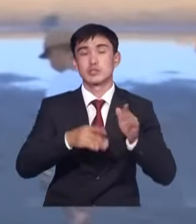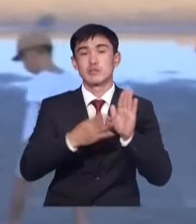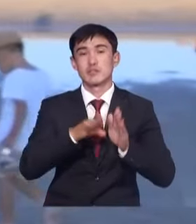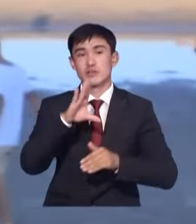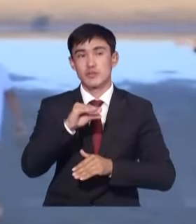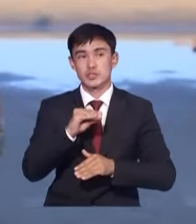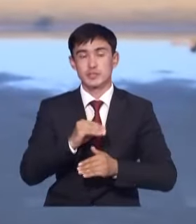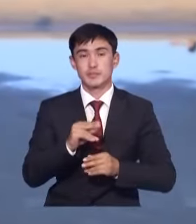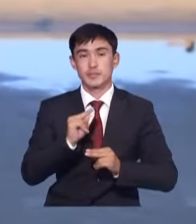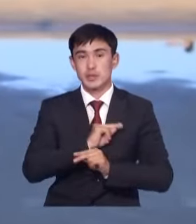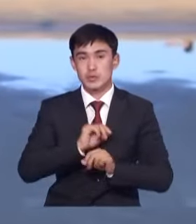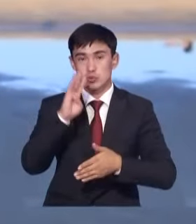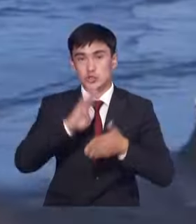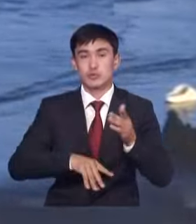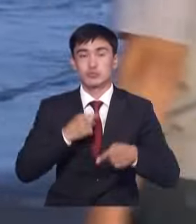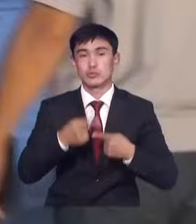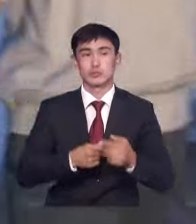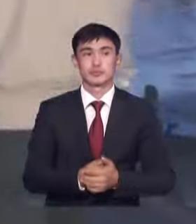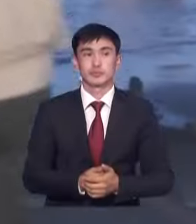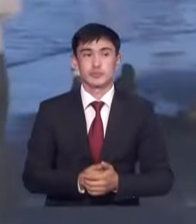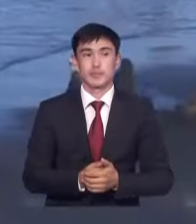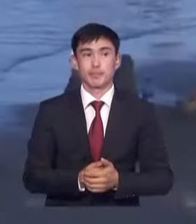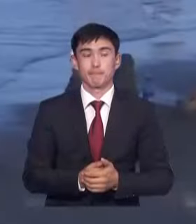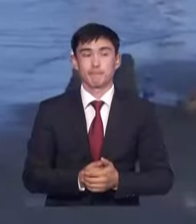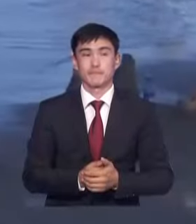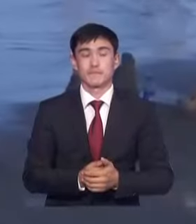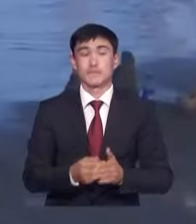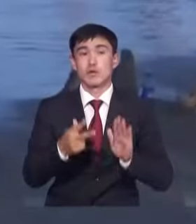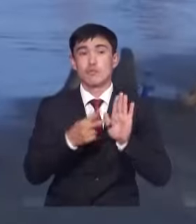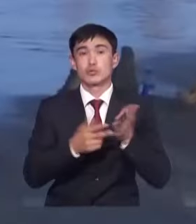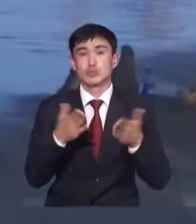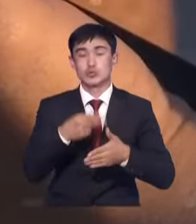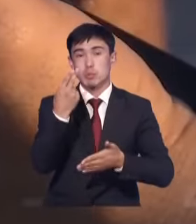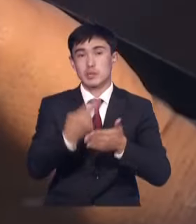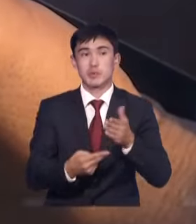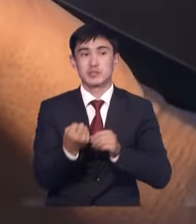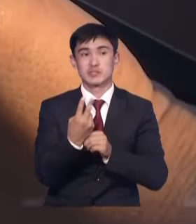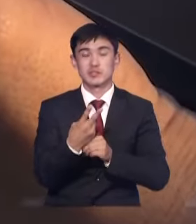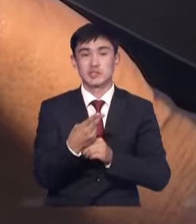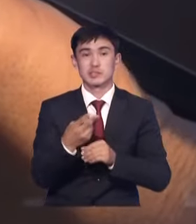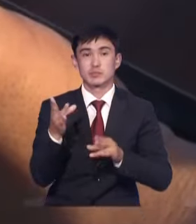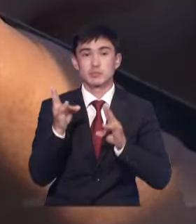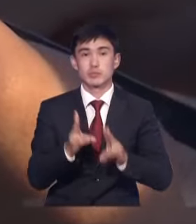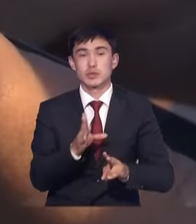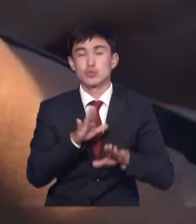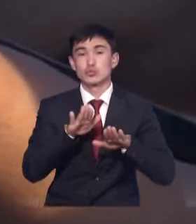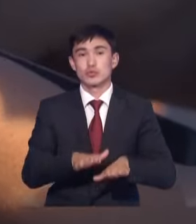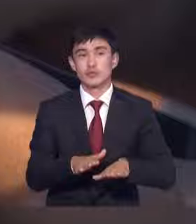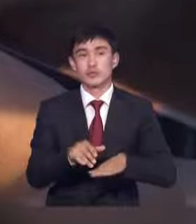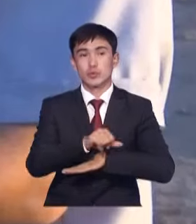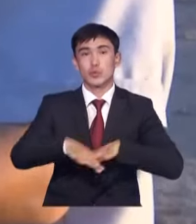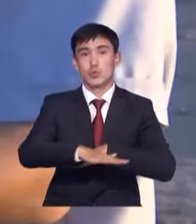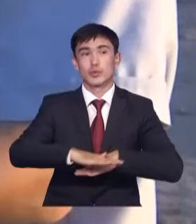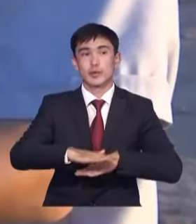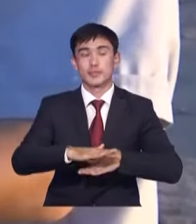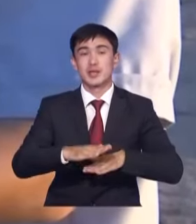вечера идет уже штраф. Стоит отметить, что 8 случаев утопления из 12 произошли на установленных зонах